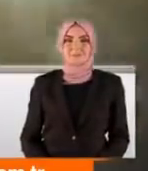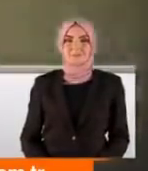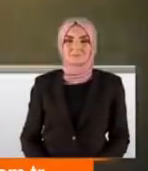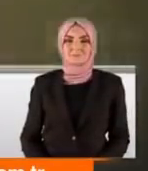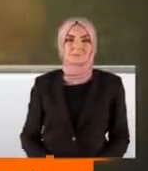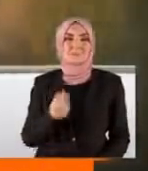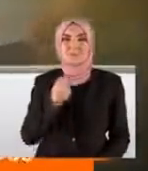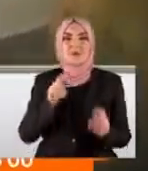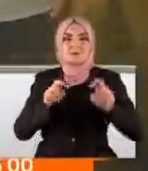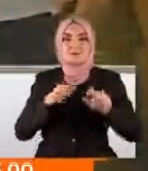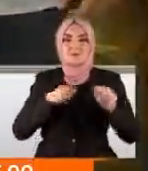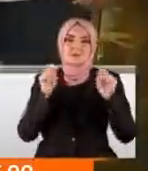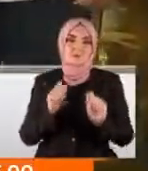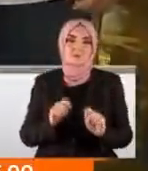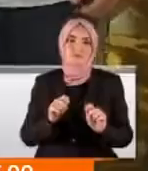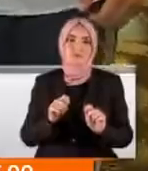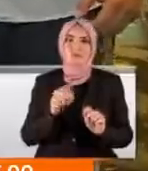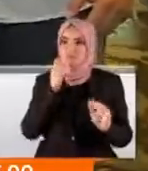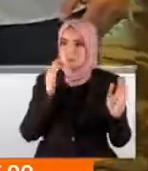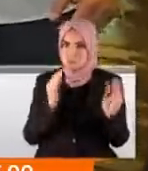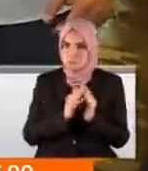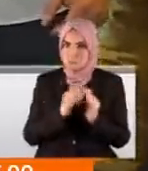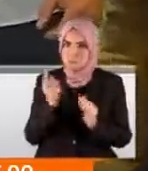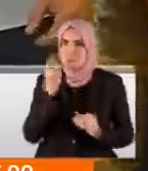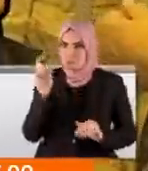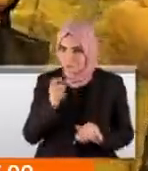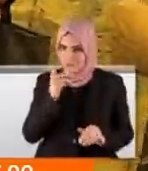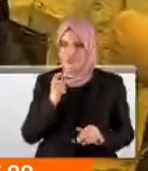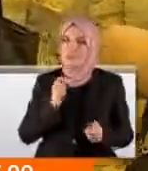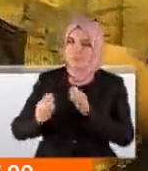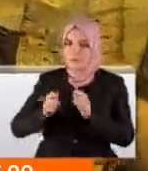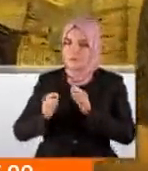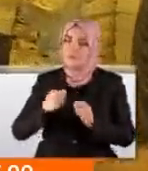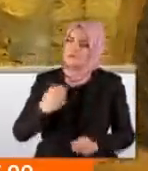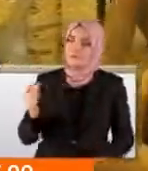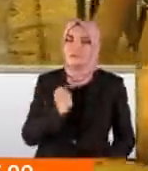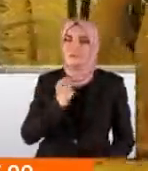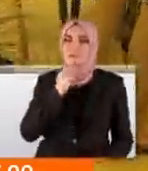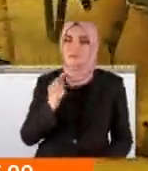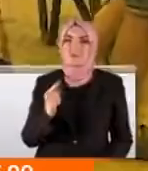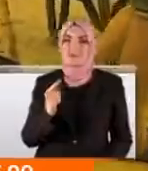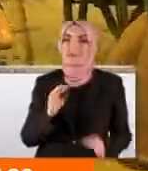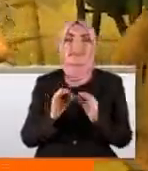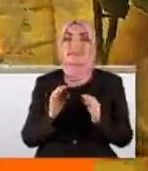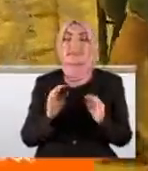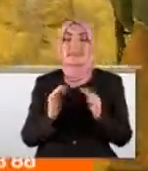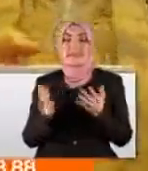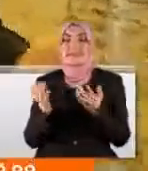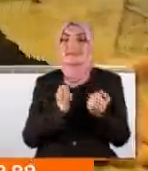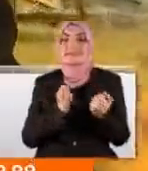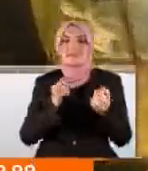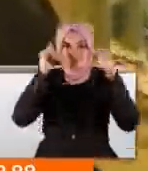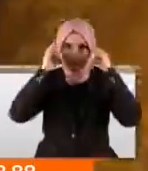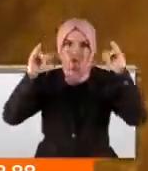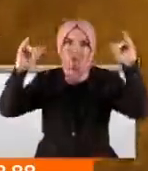Fiyat araştırması yapacağız, bakacağız. Uygun bir şey bulursak pazarlık yapıp alırız. Ne aldınız, ne baktınız? Büyükbaş hayvan baktım. Eşim